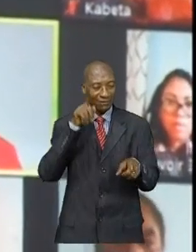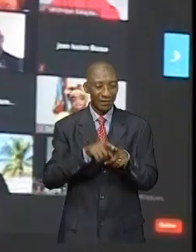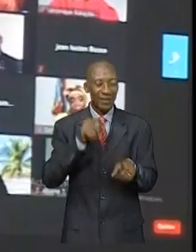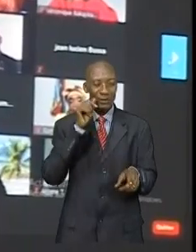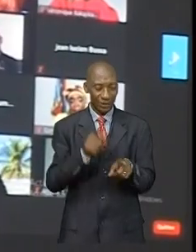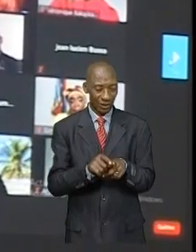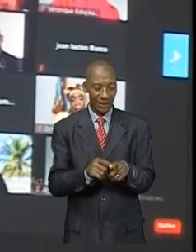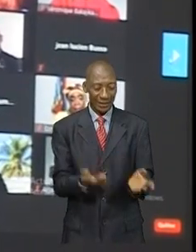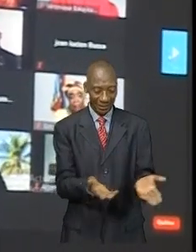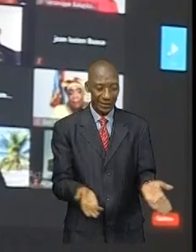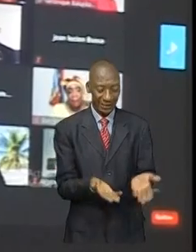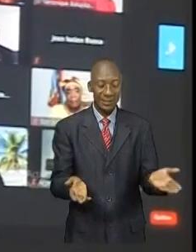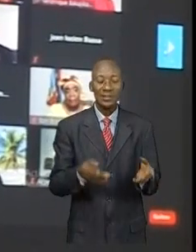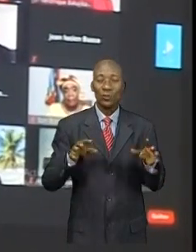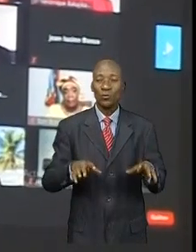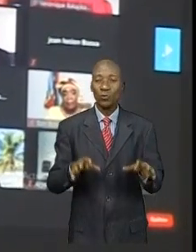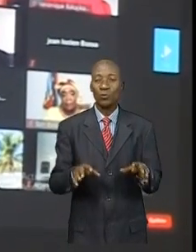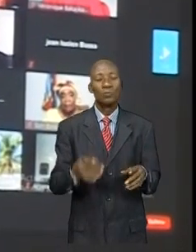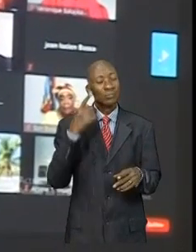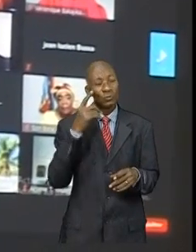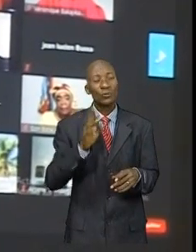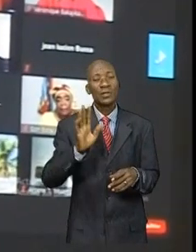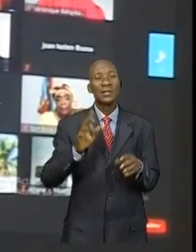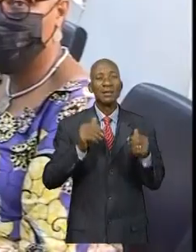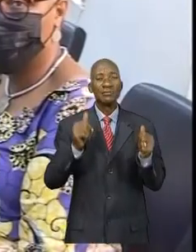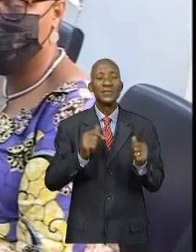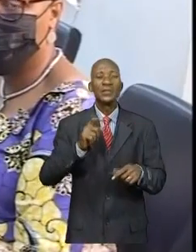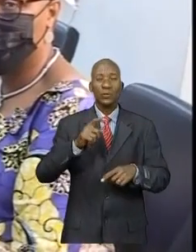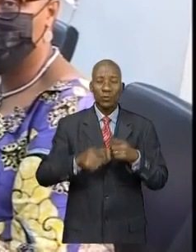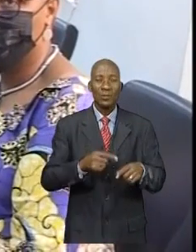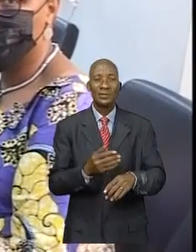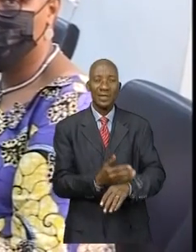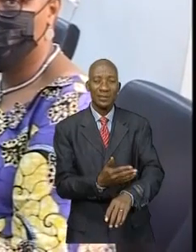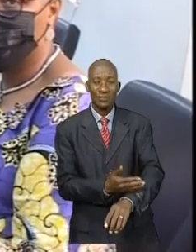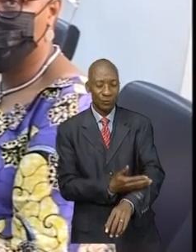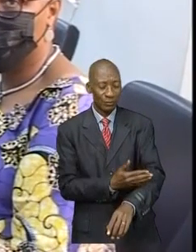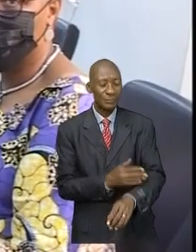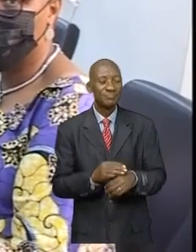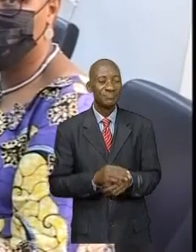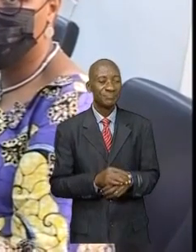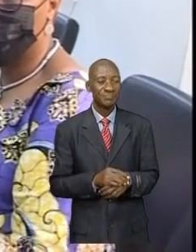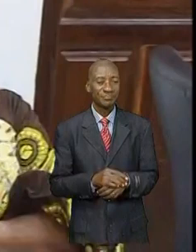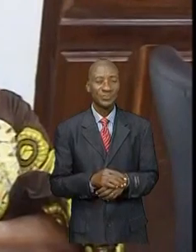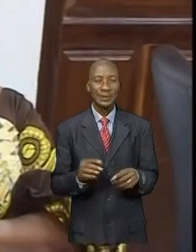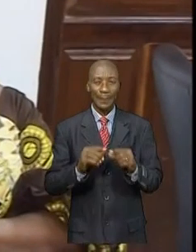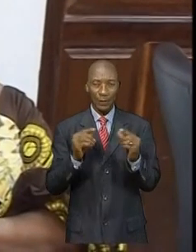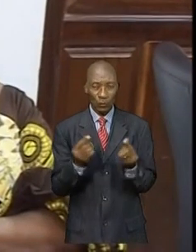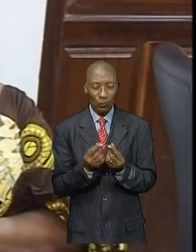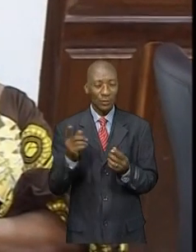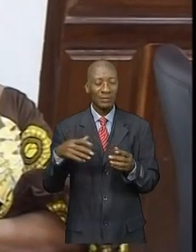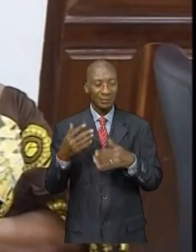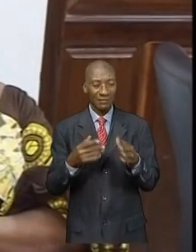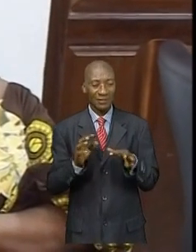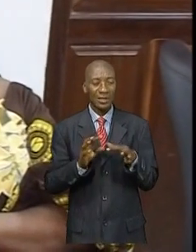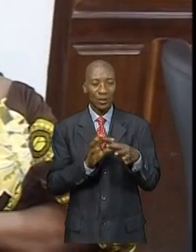l'étranger pour le mettre à la disposition de la République démocratique du Congo en collaboration avec nos compatriotes qui